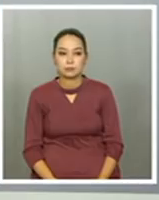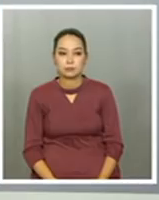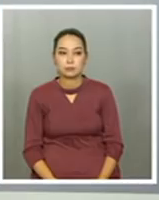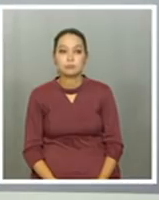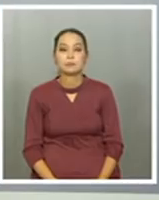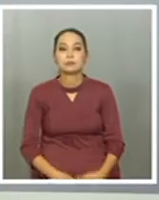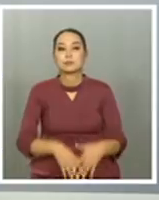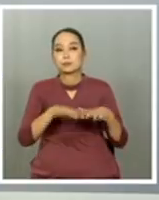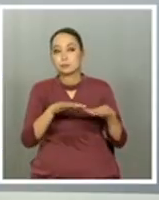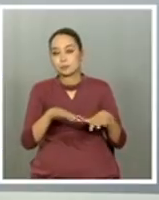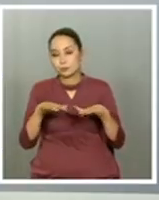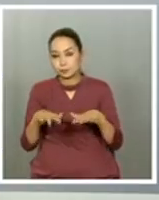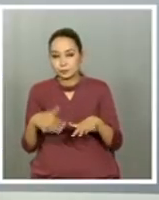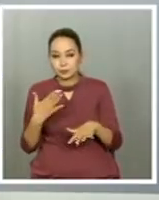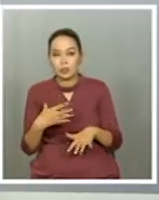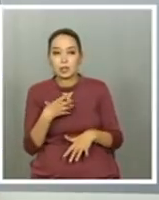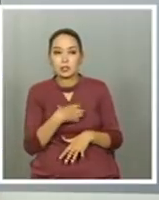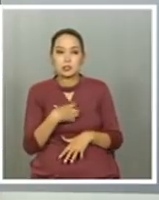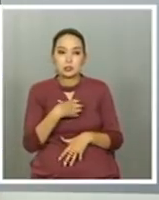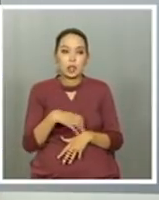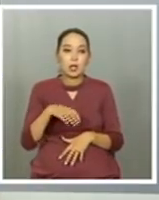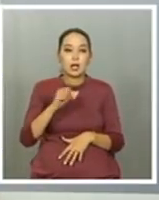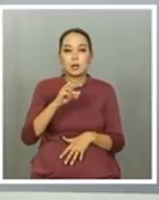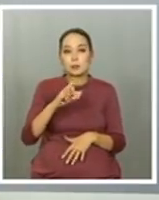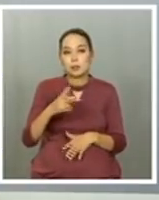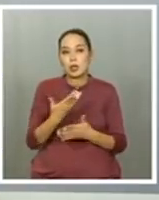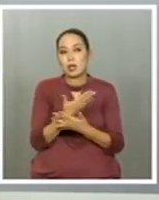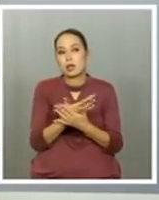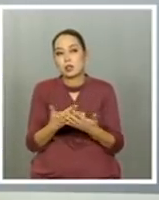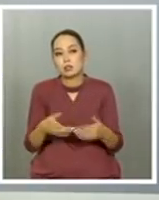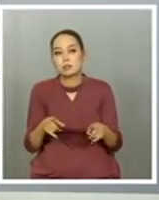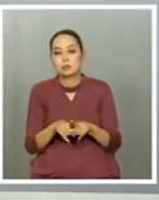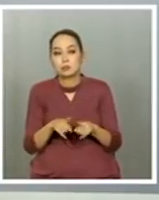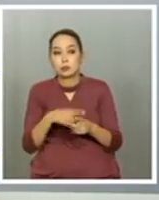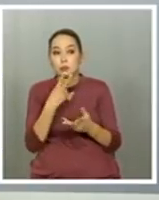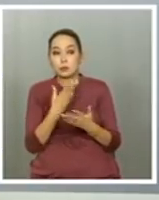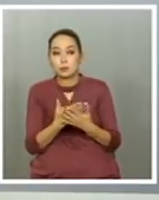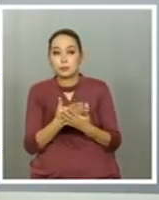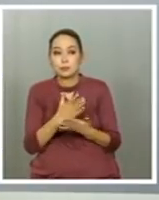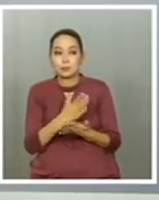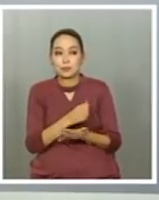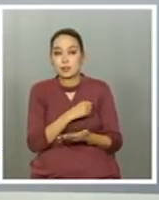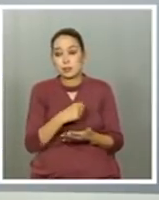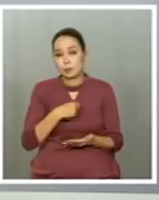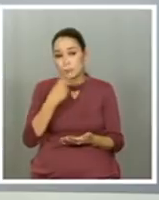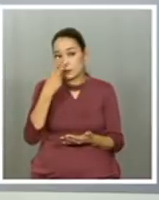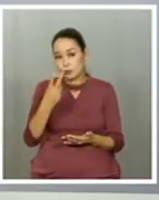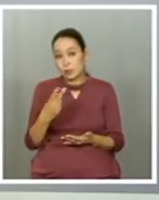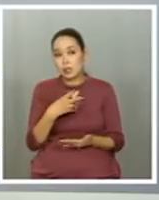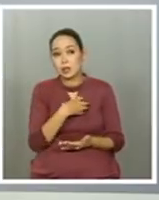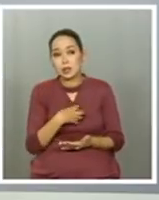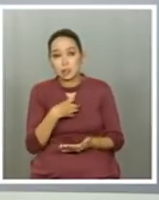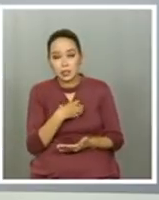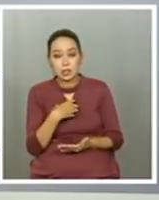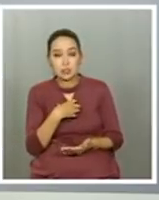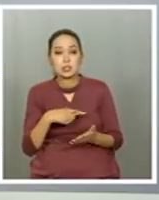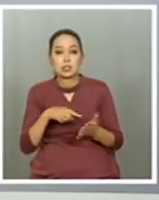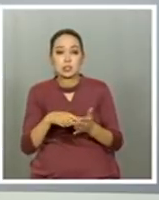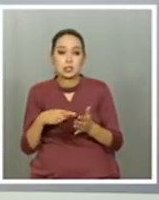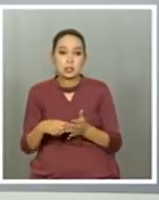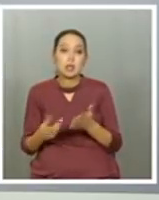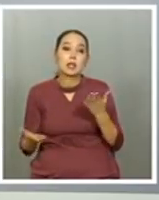Объективтегі негізгі әріптер әртүрлі мағына көрсетеді. Біз көріп отырған негізгі нысанда, егер